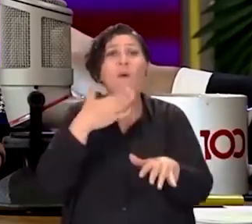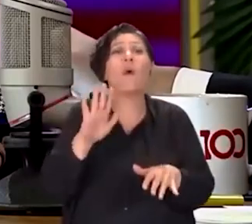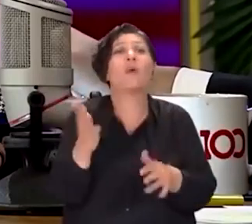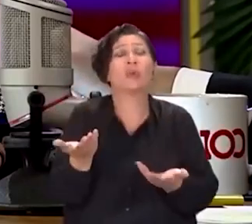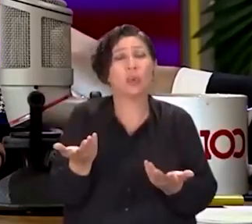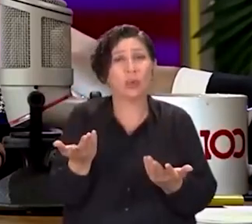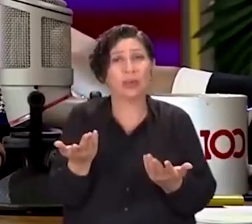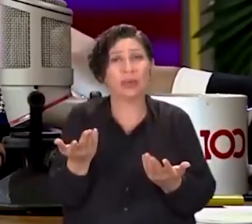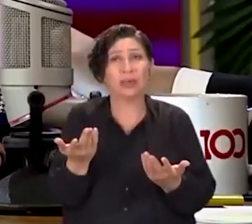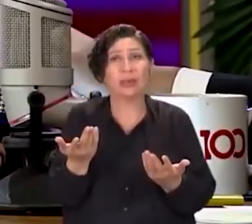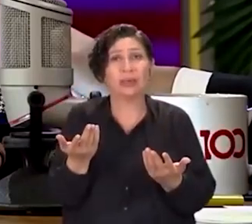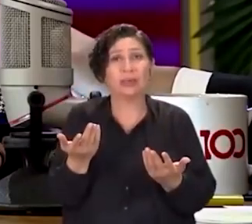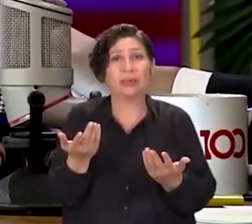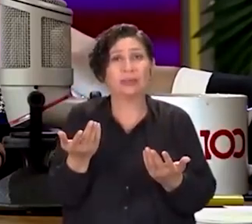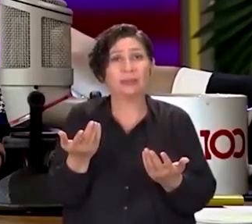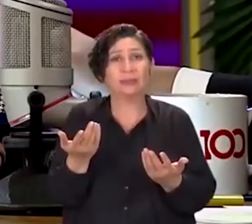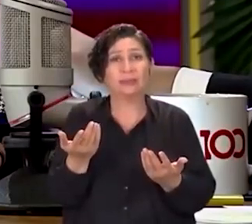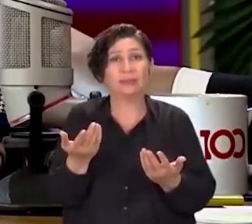Ondan sonra